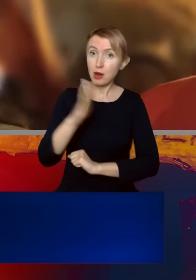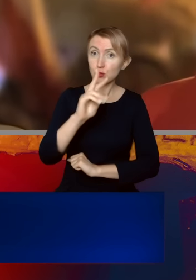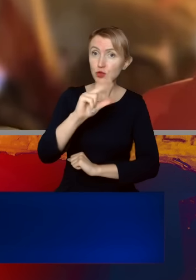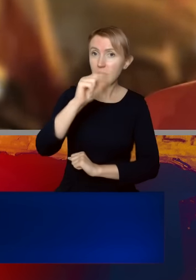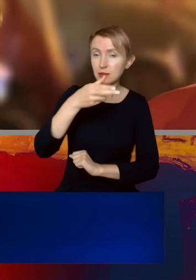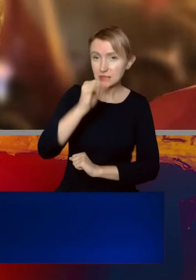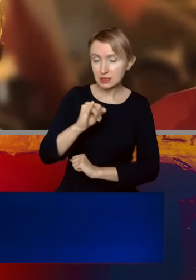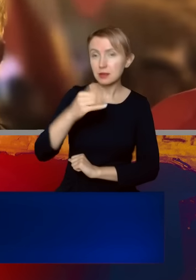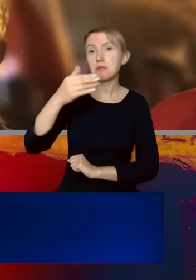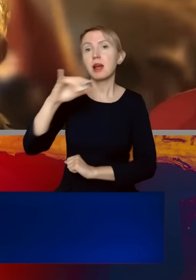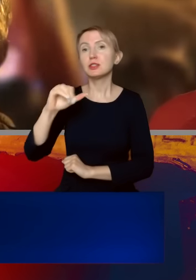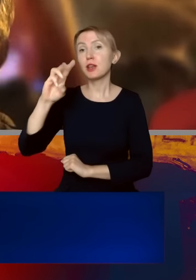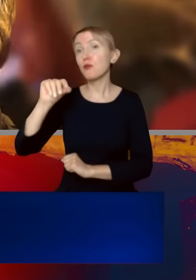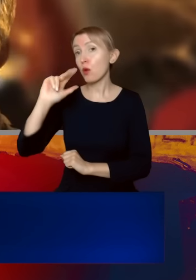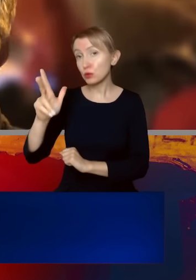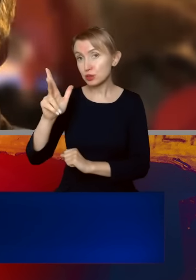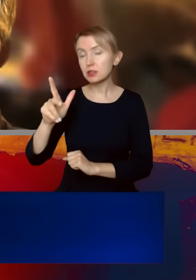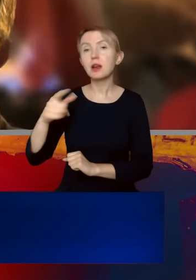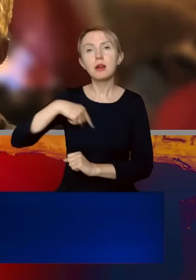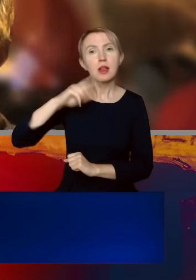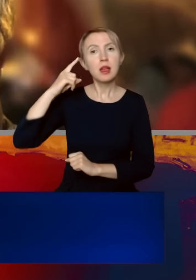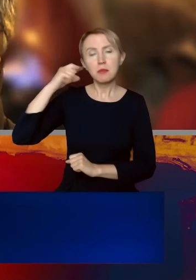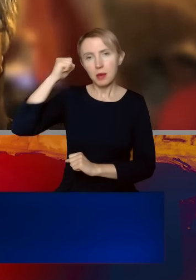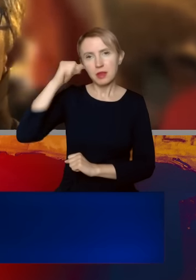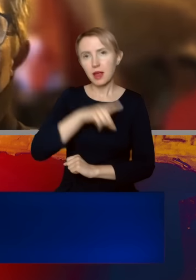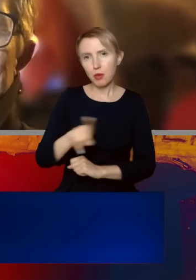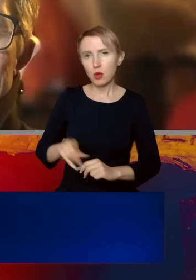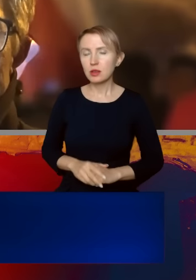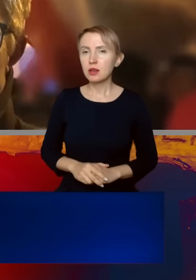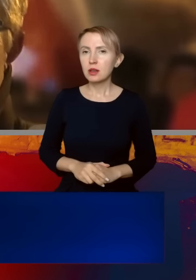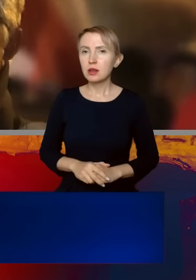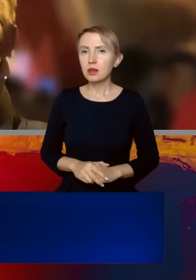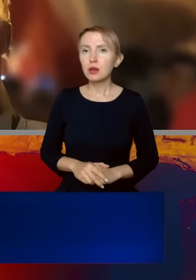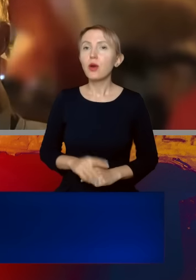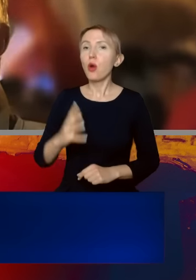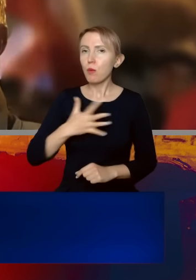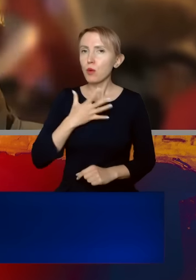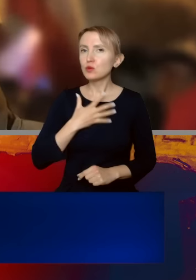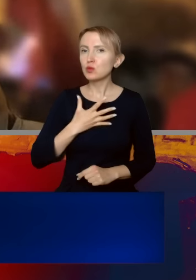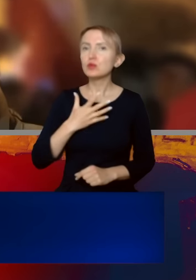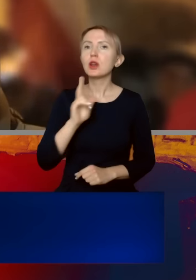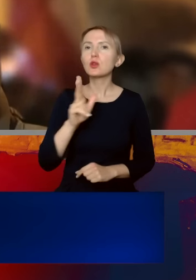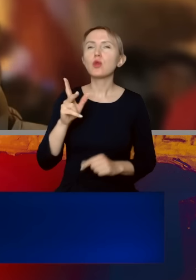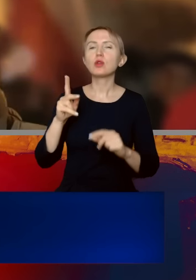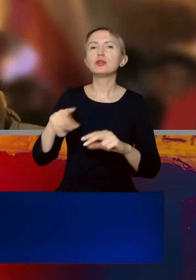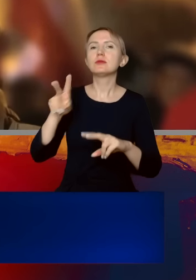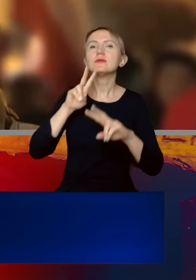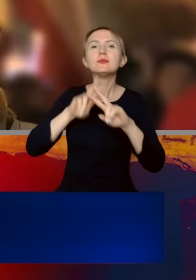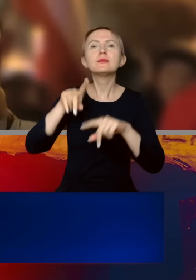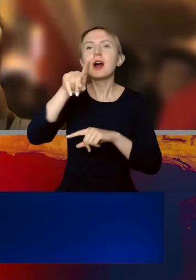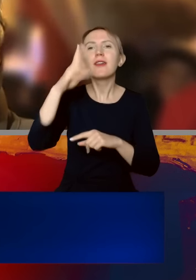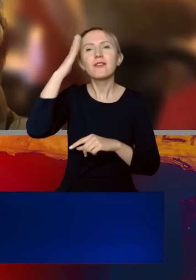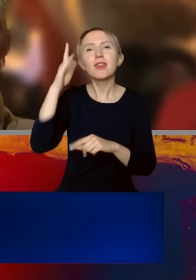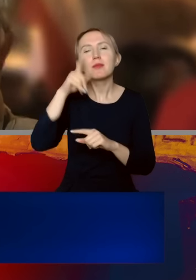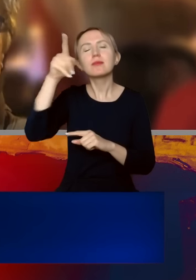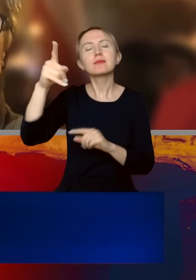Kamińskiego i Macieja Wąsika pamiętamy o nich, ponieważ to poczucie, że ktoś tam za murami jest, który z nimi